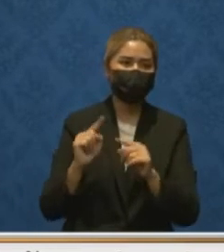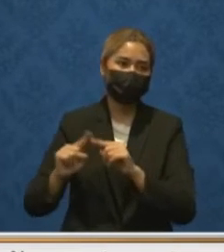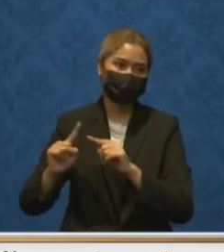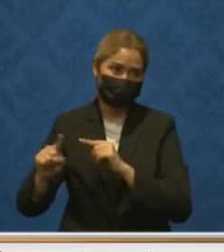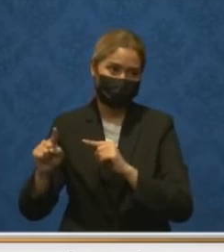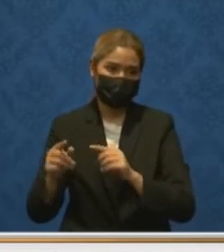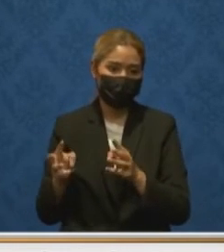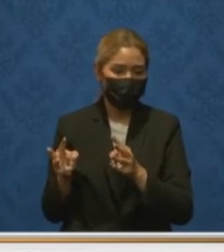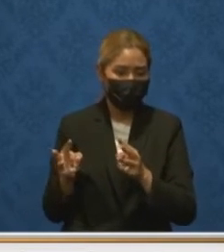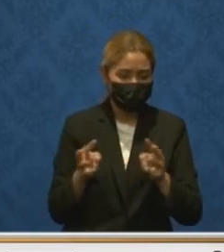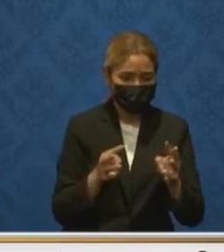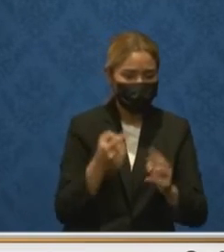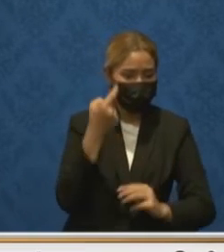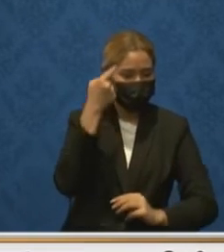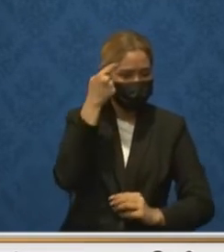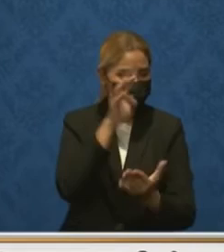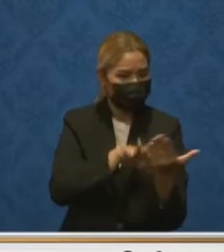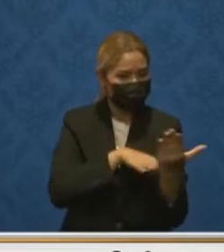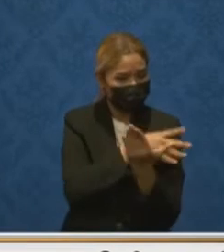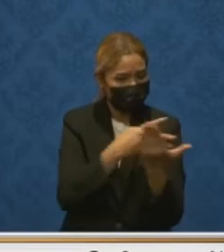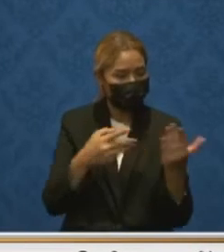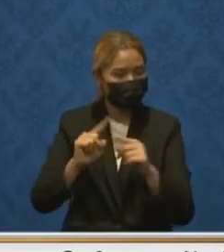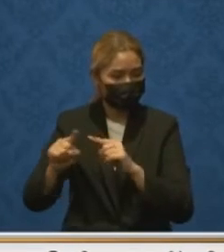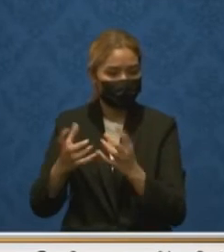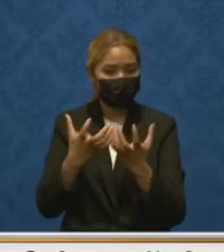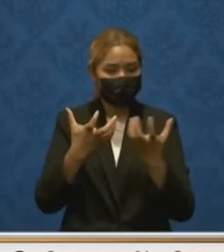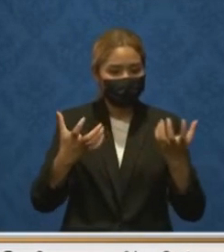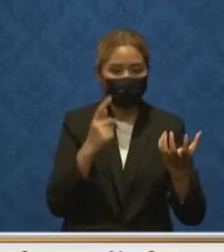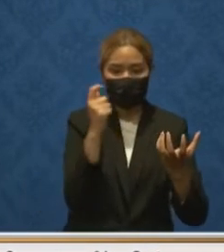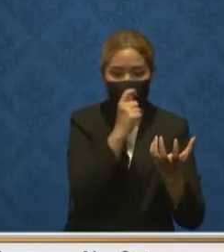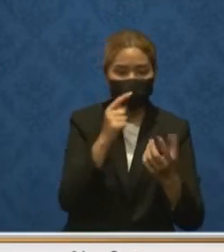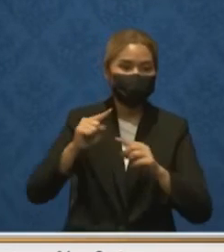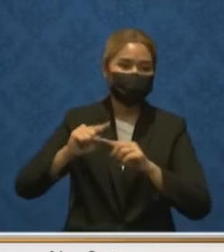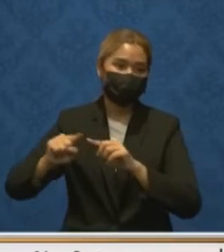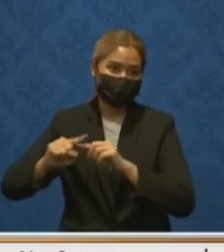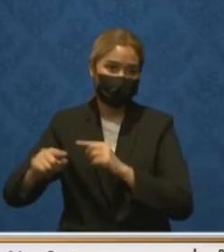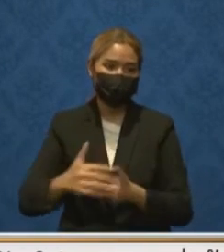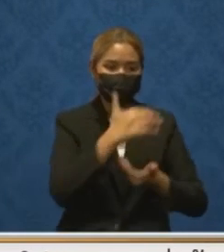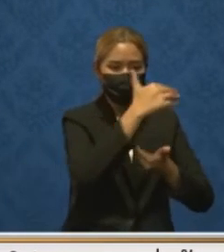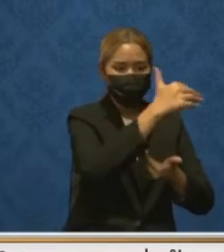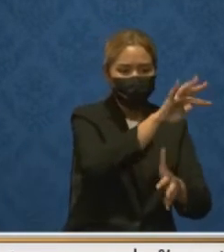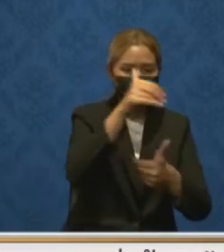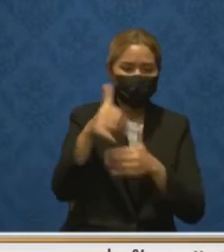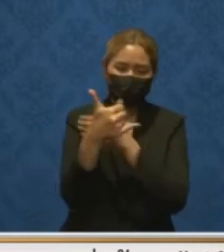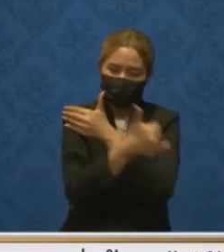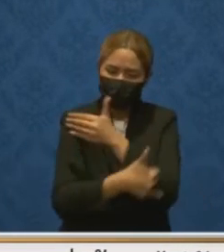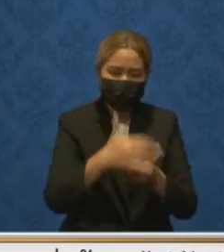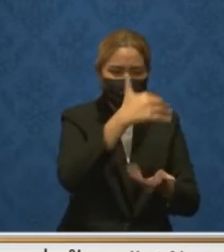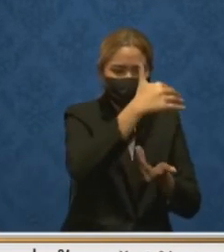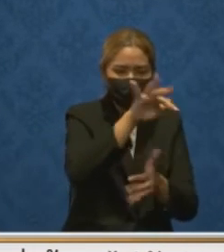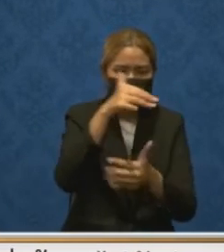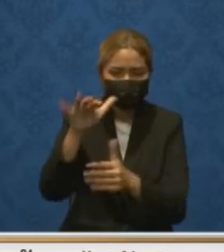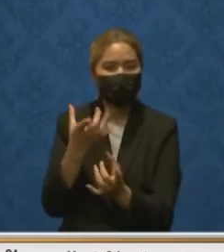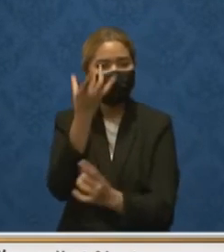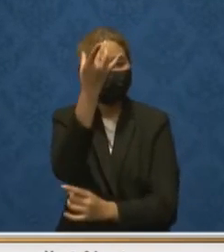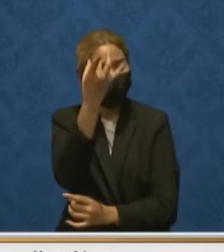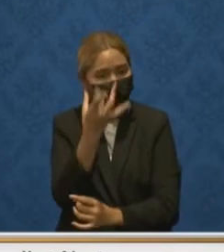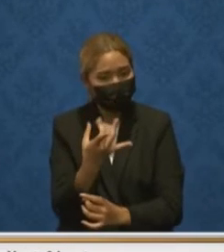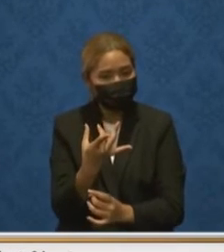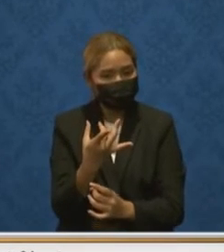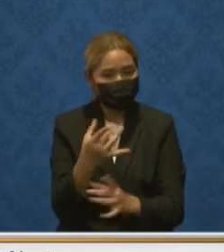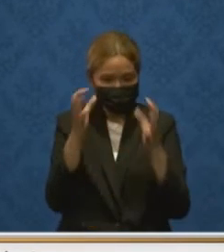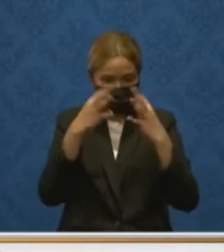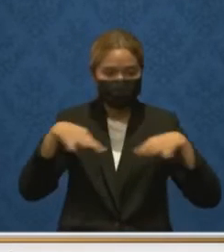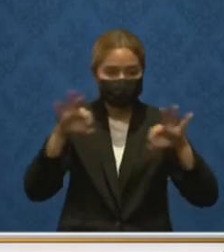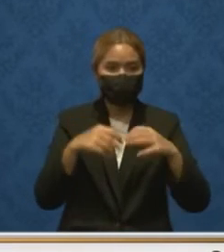ว่าเราจะต้องมีการกำหนดสินค้าอาหารเป้าหมายที่จะส่งไปขายในต่างประเทศทำเงินโดยเฉพาะสินค้าเกษต